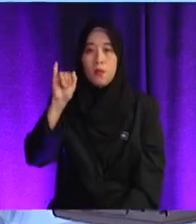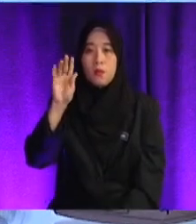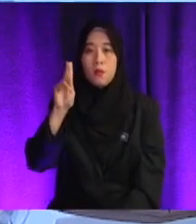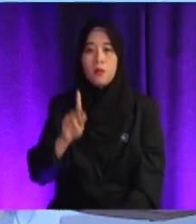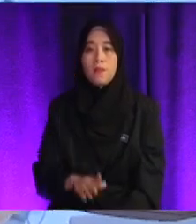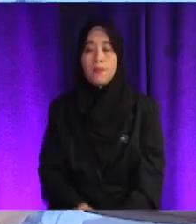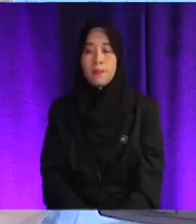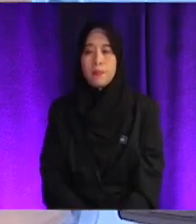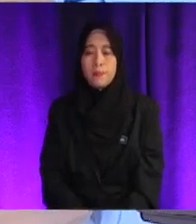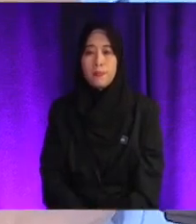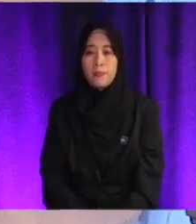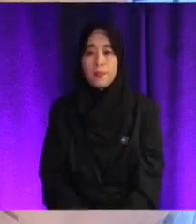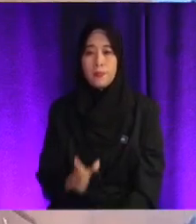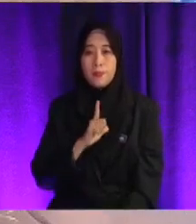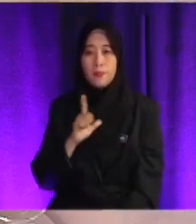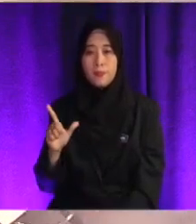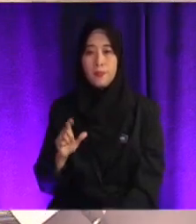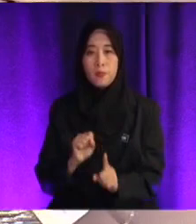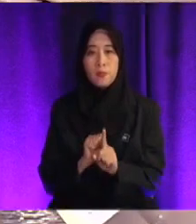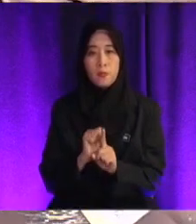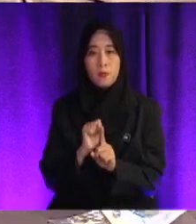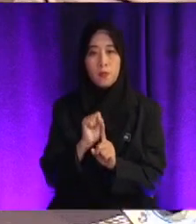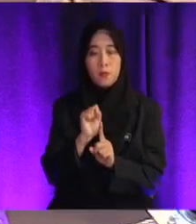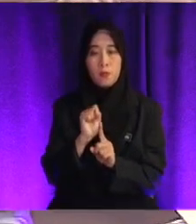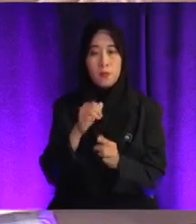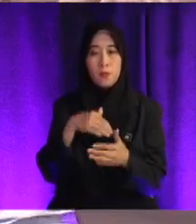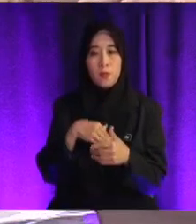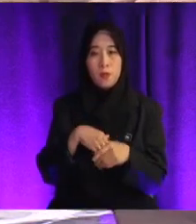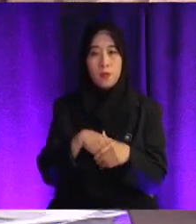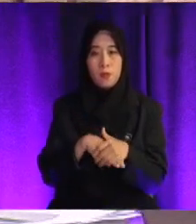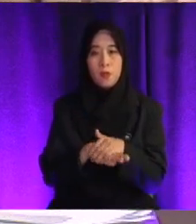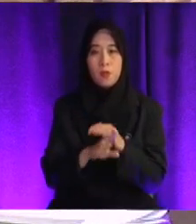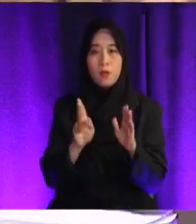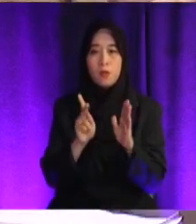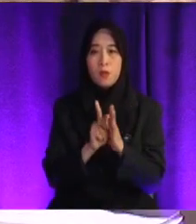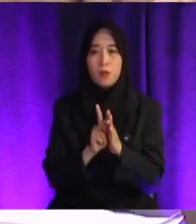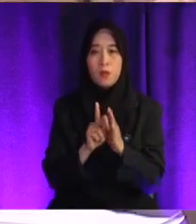laras suhu dalam